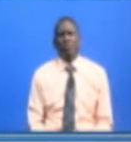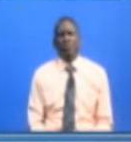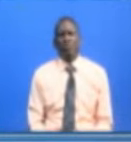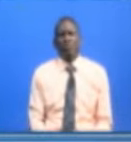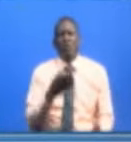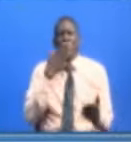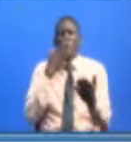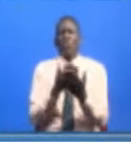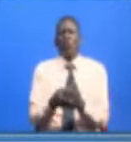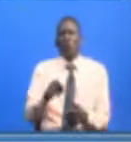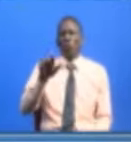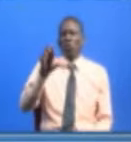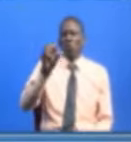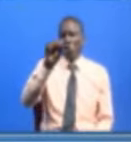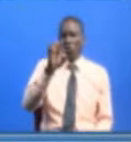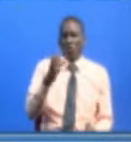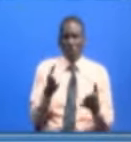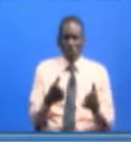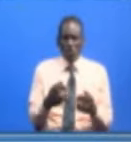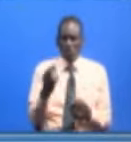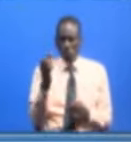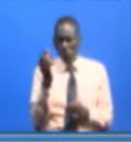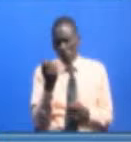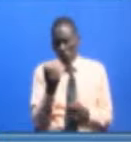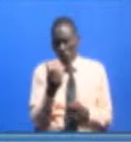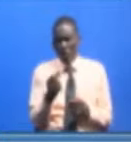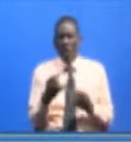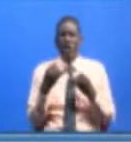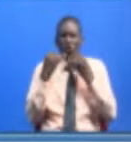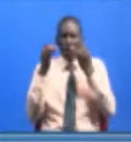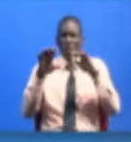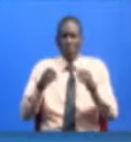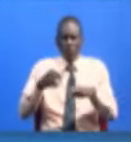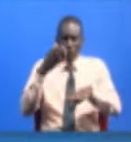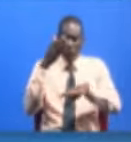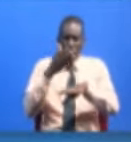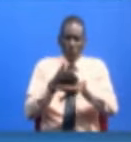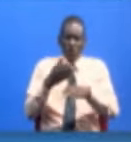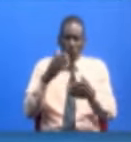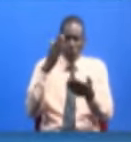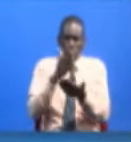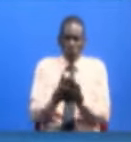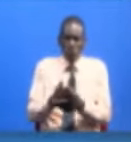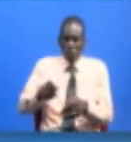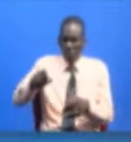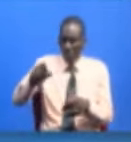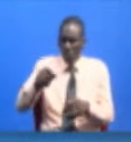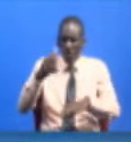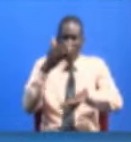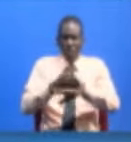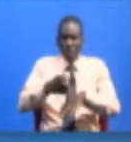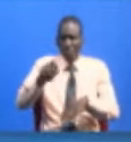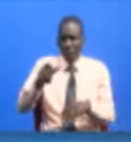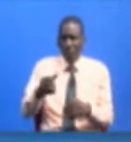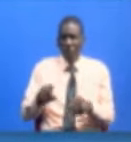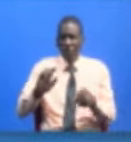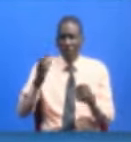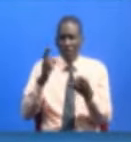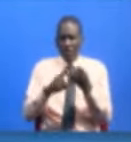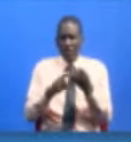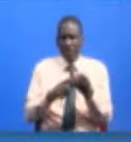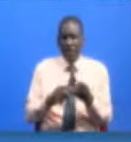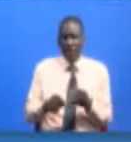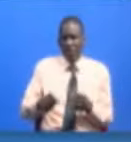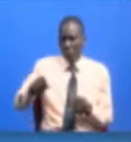Asante sana Lois Songwe, mtazamaji. Hebu kidogo nikuelimishe kuhusiana na mbegu halali na zile ambazo ni feki. Na tunaangazia kwanza mbegu ambazo